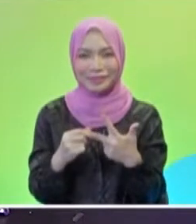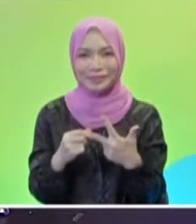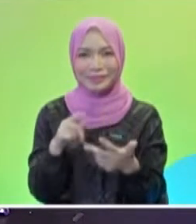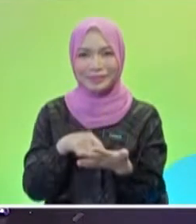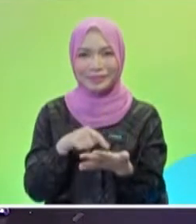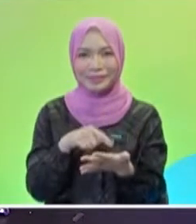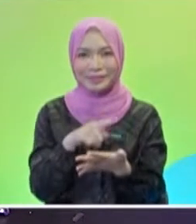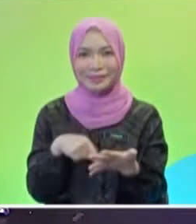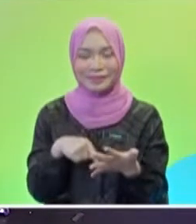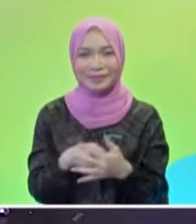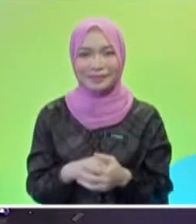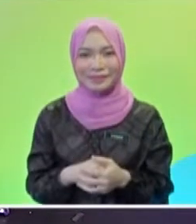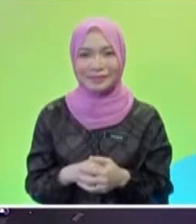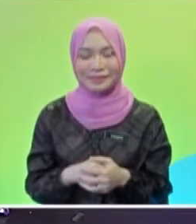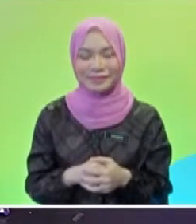nah